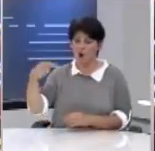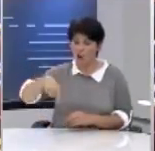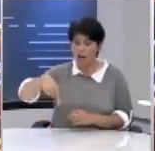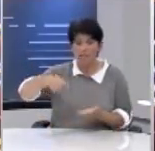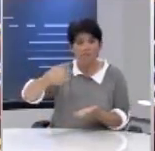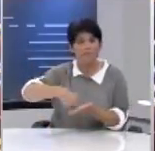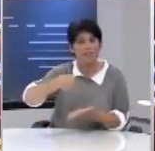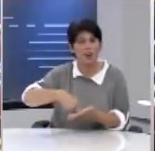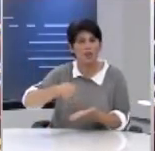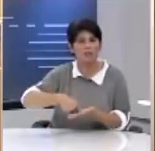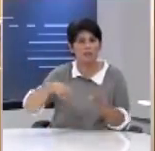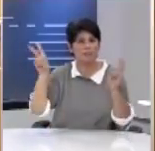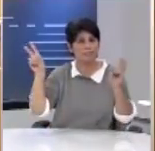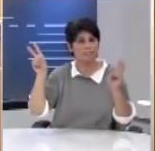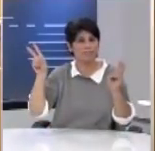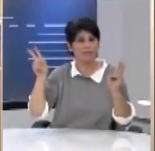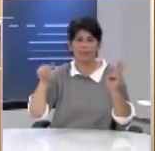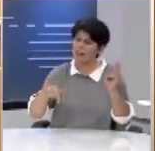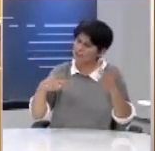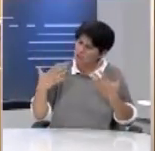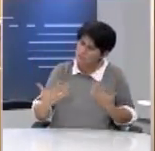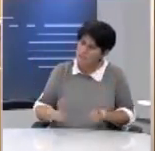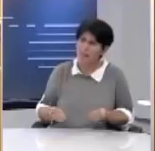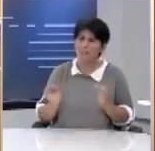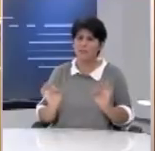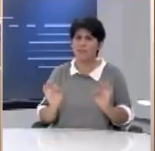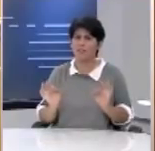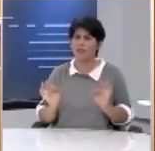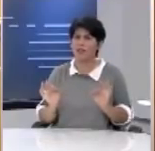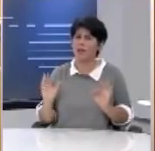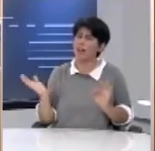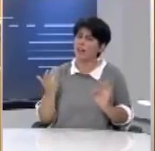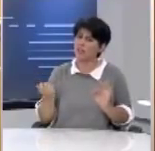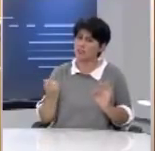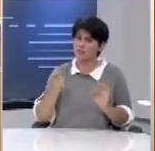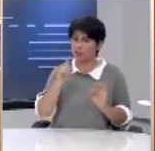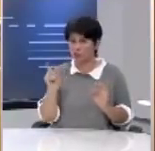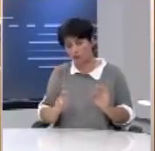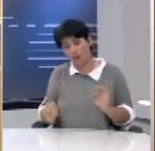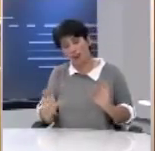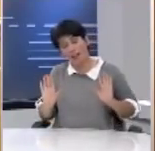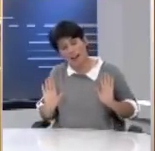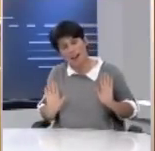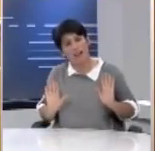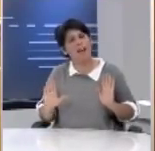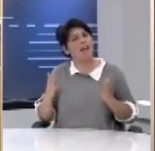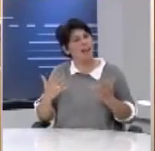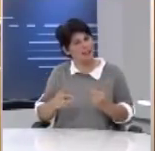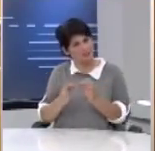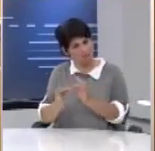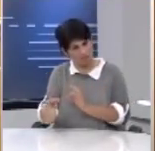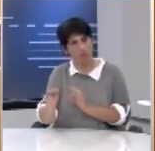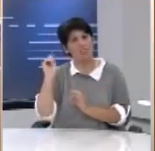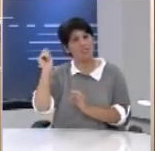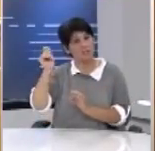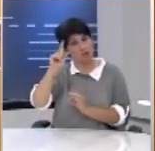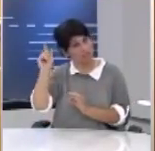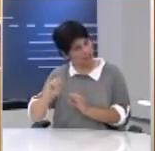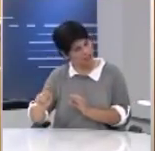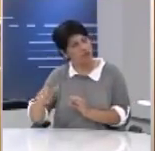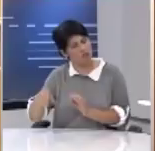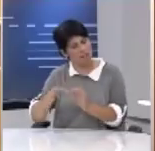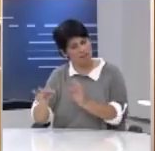πληρώνονται. Αυτό υπάρχει βεβαίως για όσα συμβαίνουν στη ζωή μας, αλλά τελικά ισχύει και για όσα συμβαίνουν στην πολιτική ζωή.